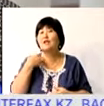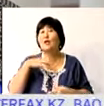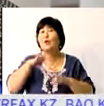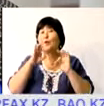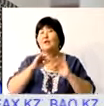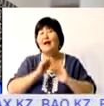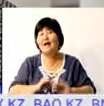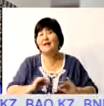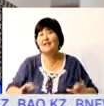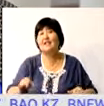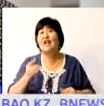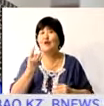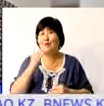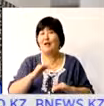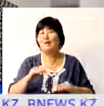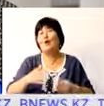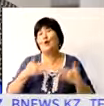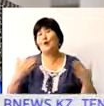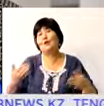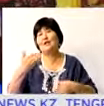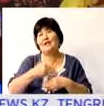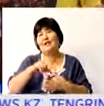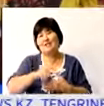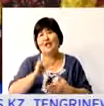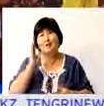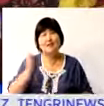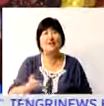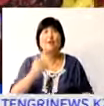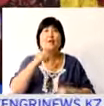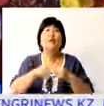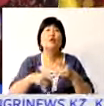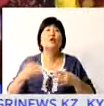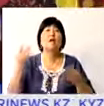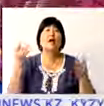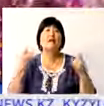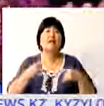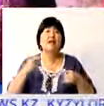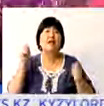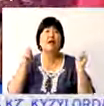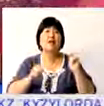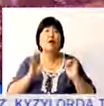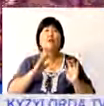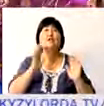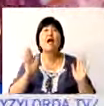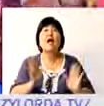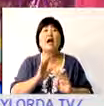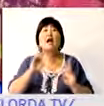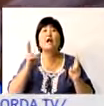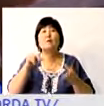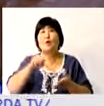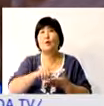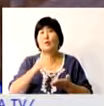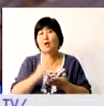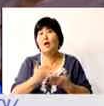өнерінің кішкентай ғана балапандарын үлкен сахнаға шығара беріңіздер. Дәстүрлі телефестиваль осыған дейін тек ән-би жанры бойынша